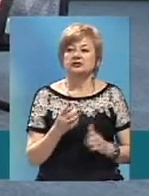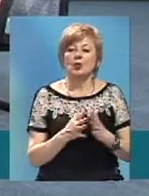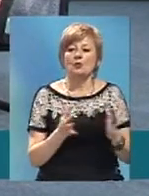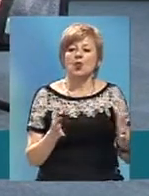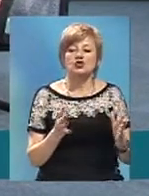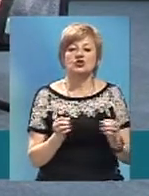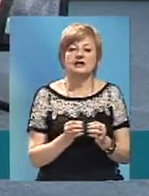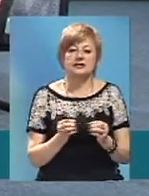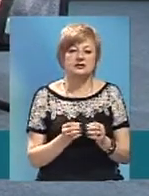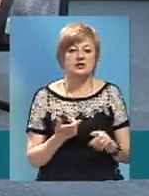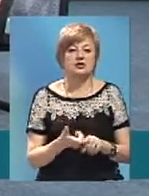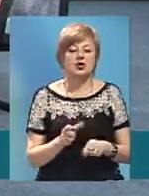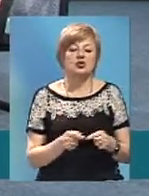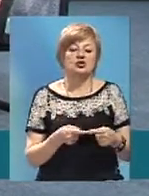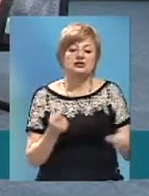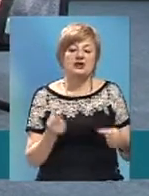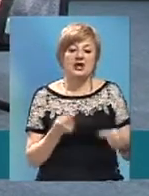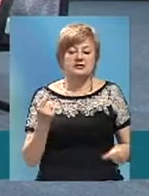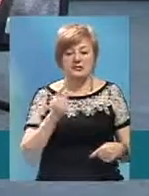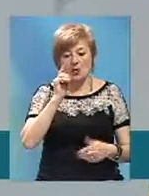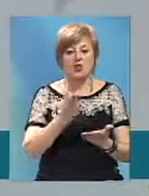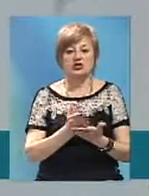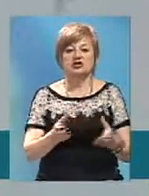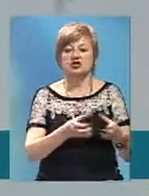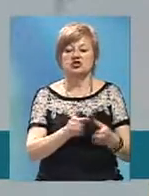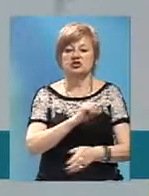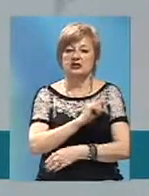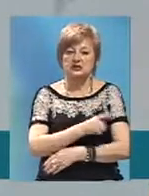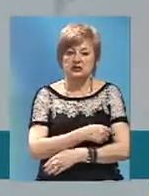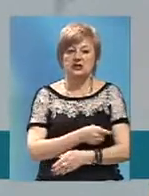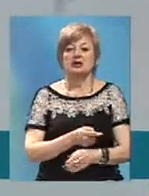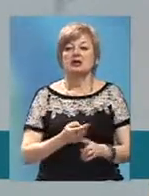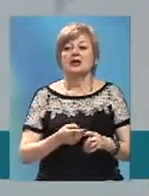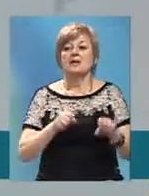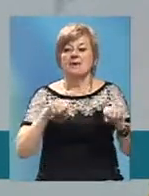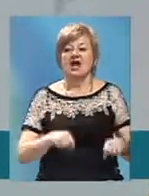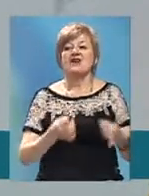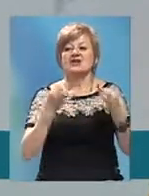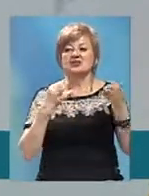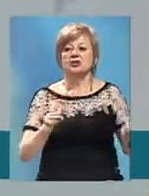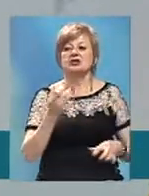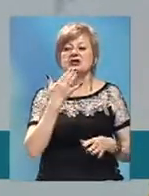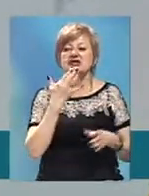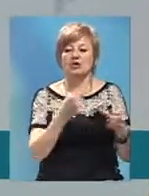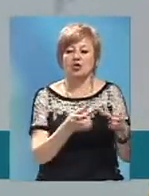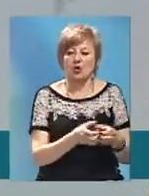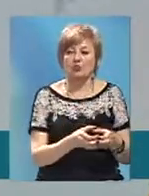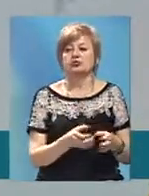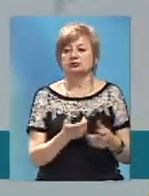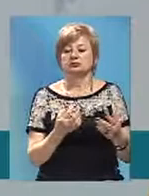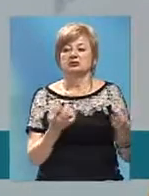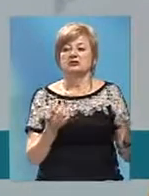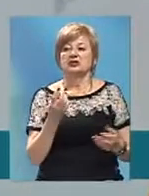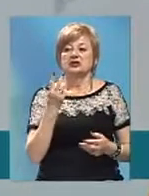10. І це дуже різні політичні сили від дійсно правого спрямування, це «Свобода», «Національний корпус», до відносно там